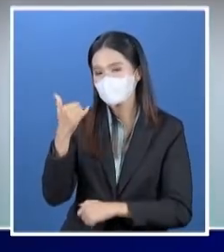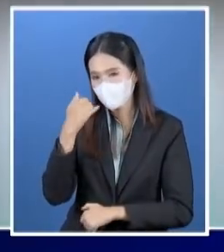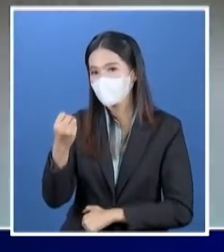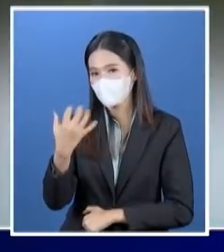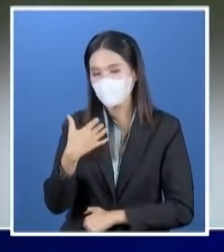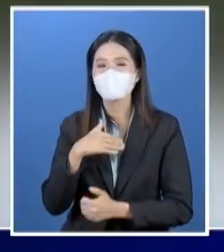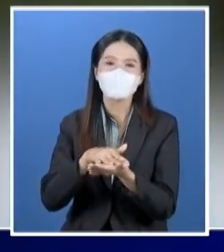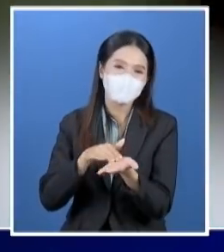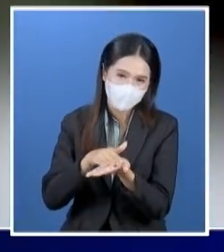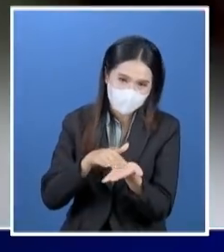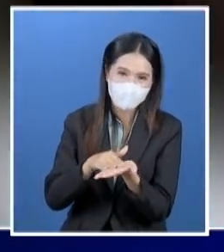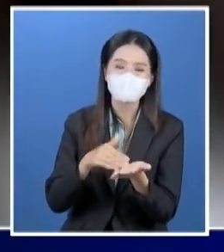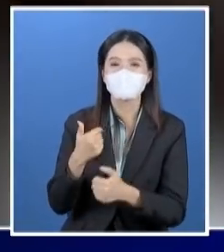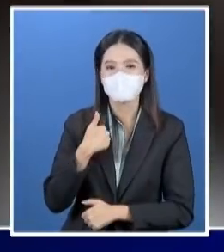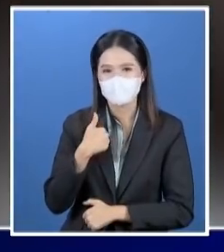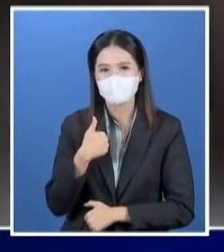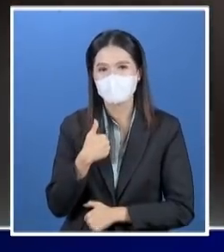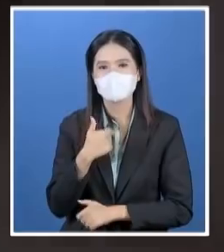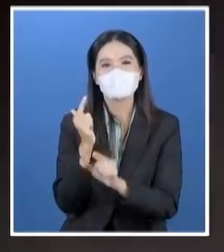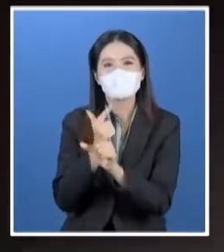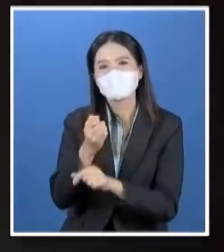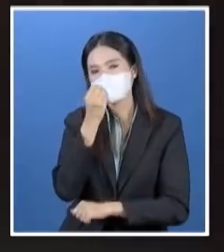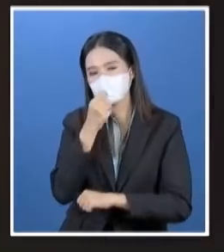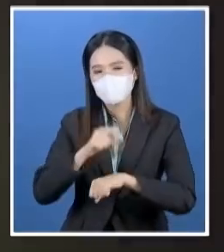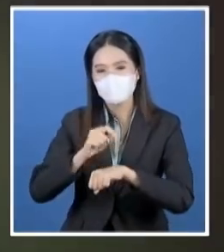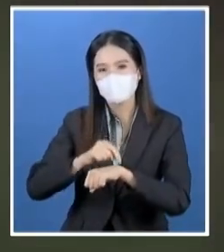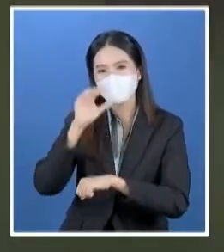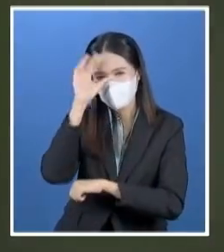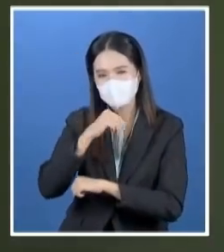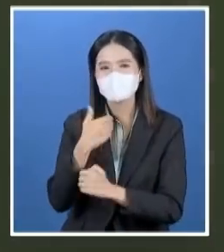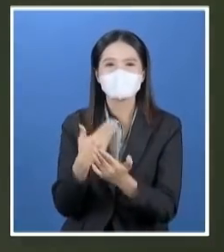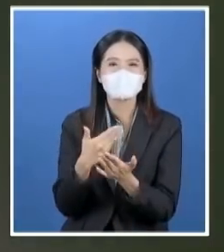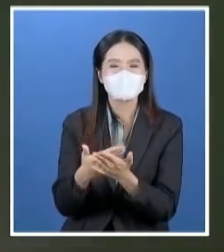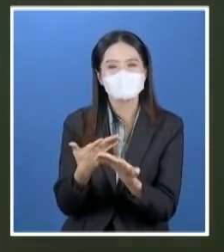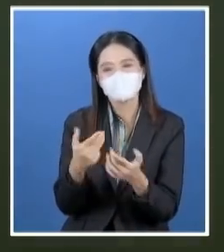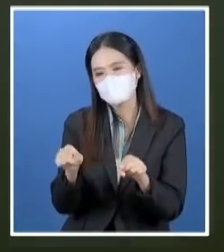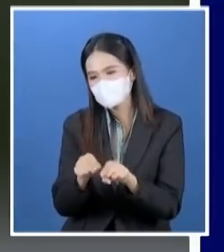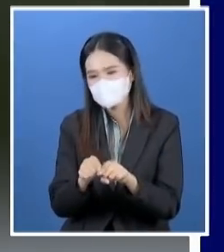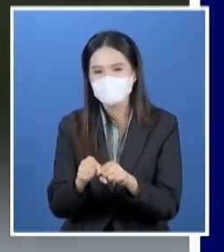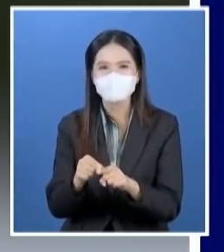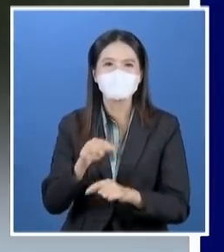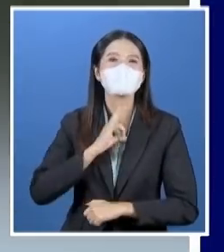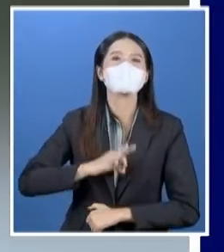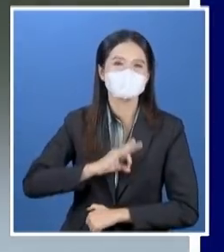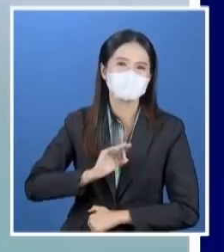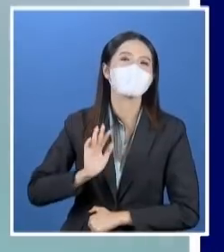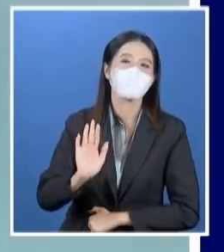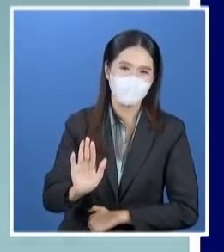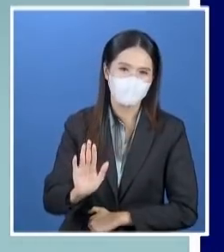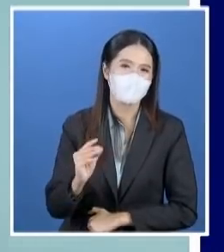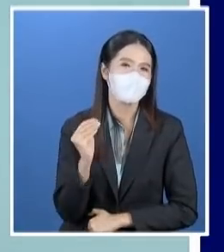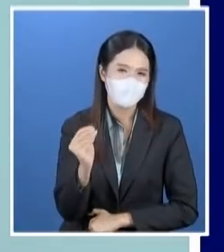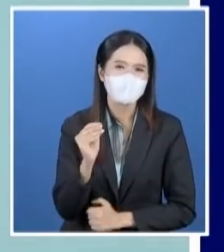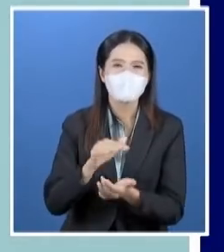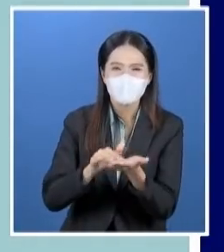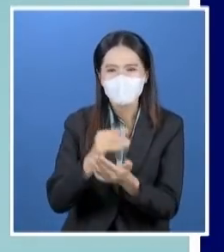แล้วก็ขอโทษขอโพยแล้วก็มีการเลี้ยงอาหารค่ำเนี่ยนะครับเพื่อที่จะชดใช้คืออย่างน้อยก็เยียวยาสภาพจิตใจแหละ